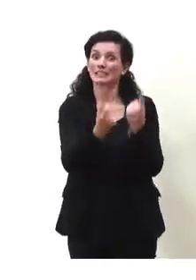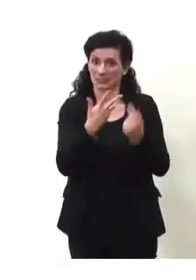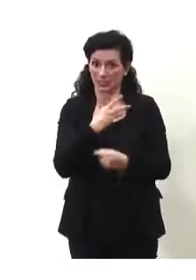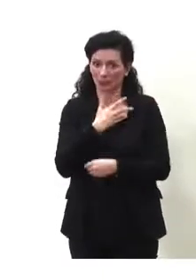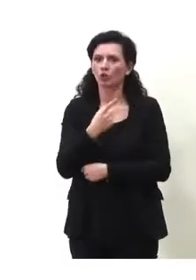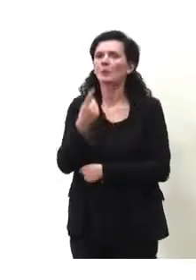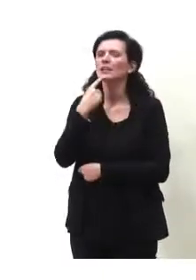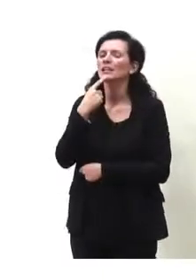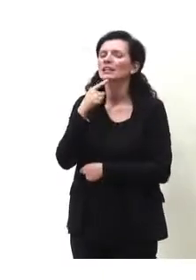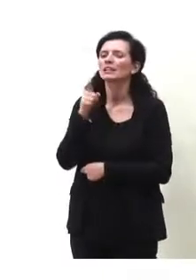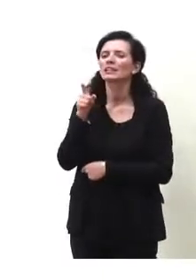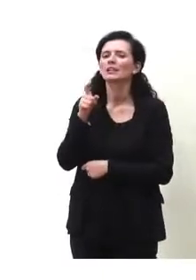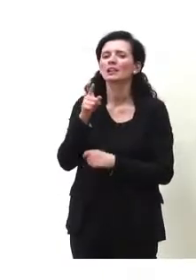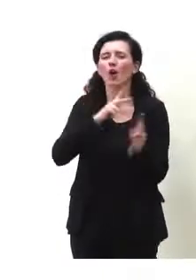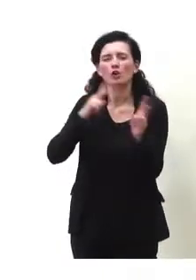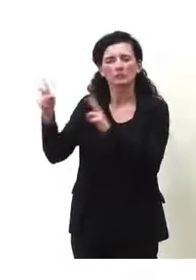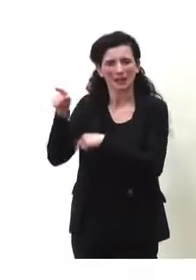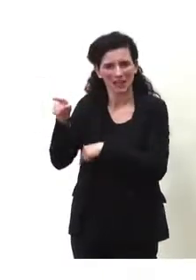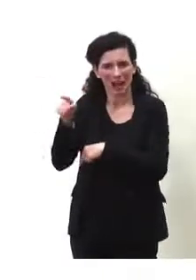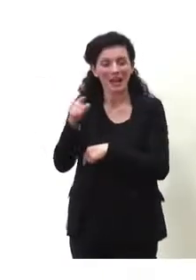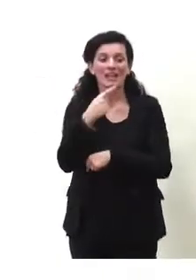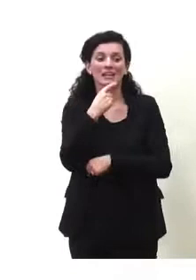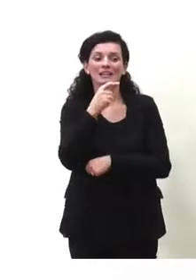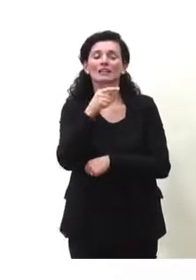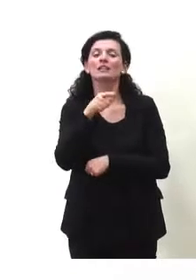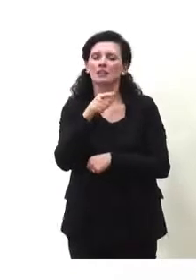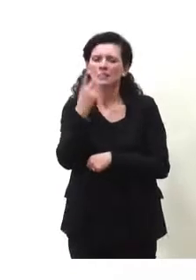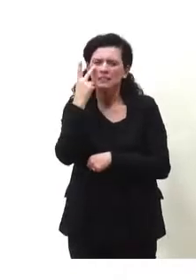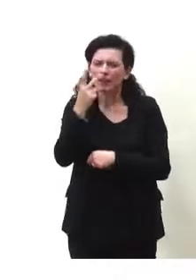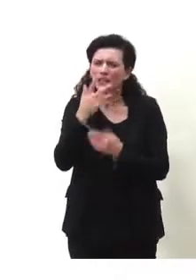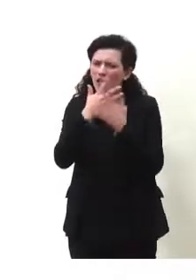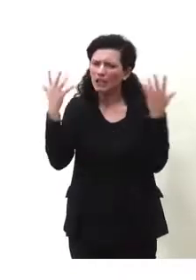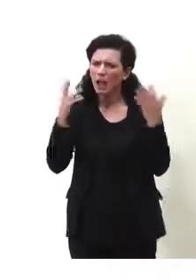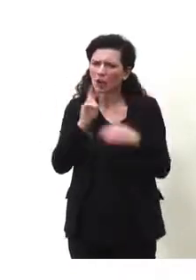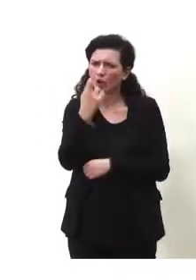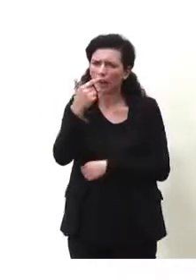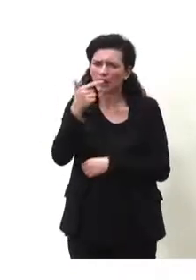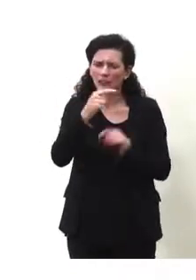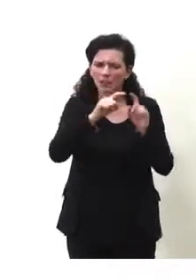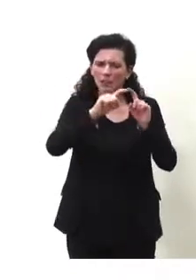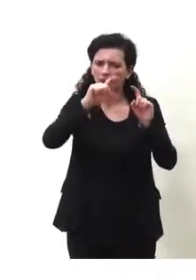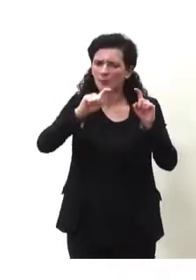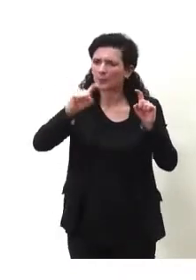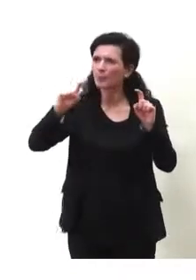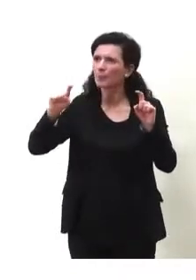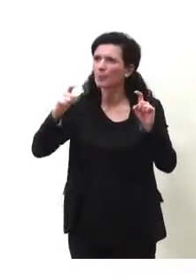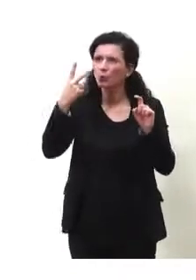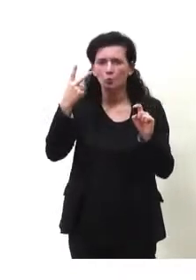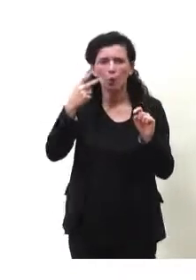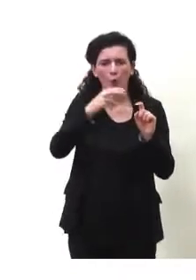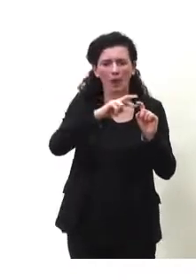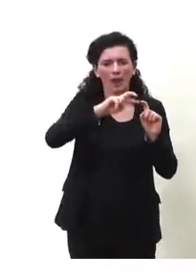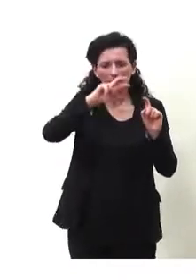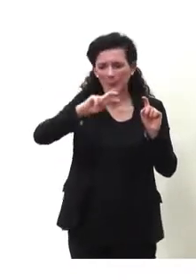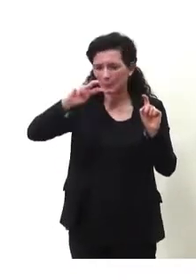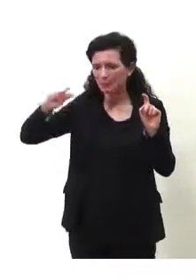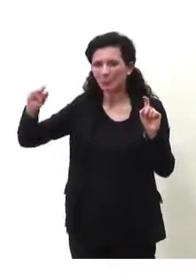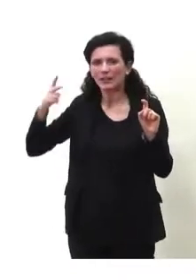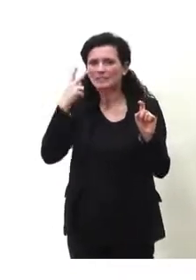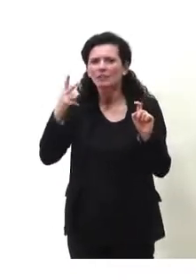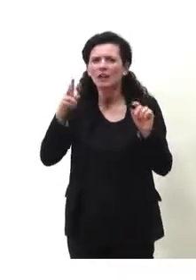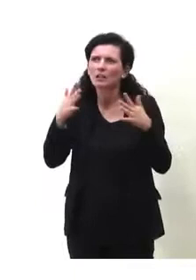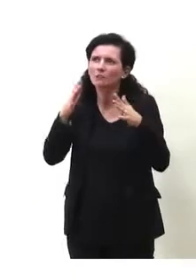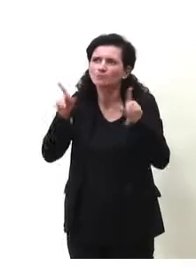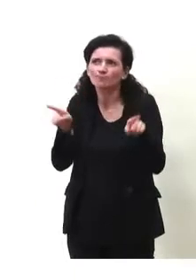che in linea teorica dovrebbero essere quasi perfettamente allineati. Il disallineamento ve lo spiego perché, però quello che mi